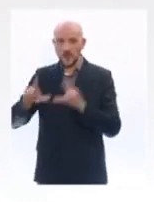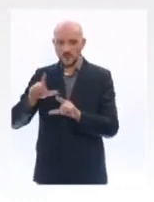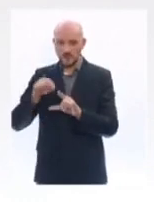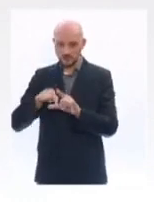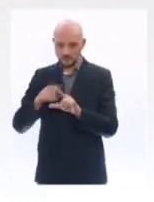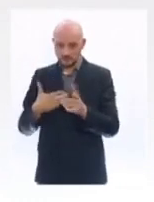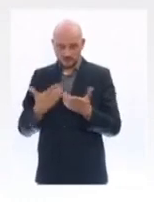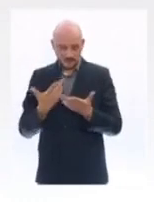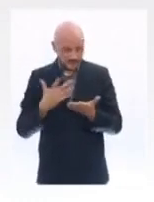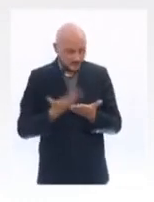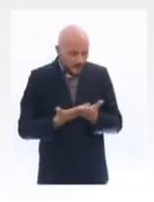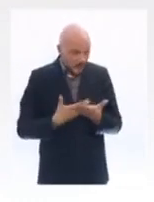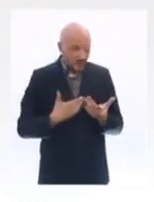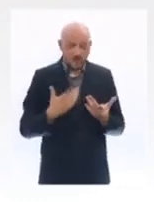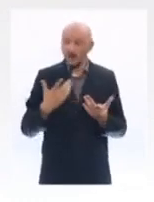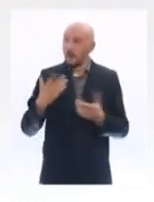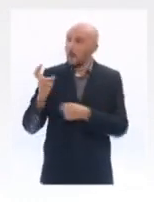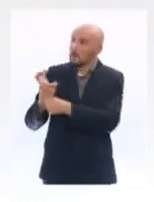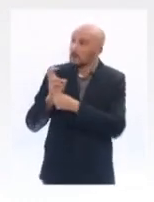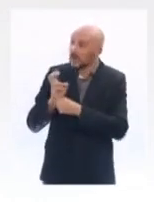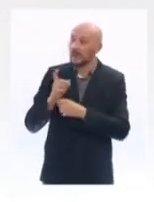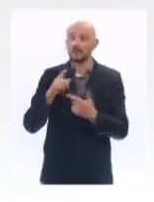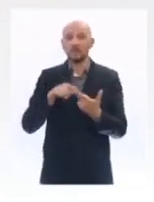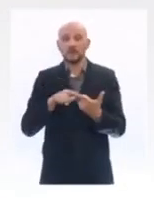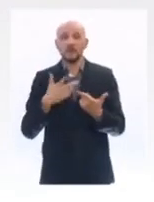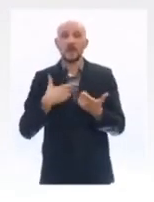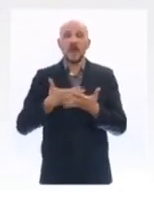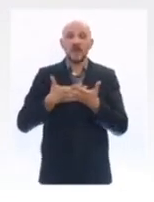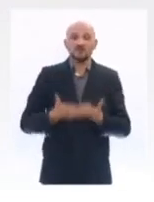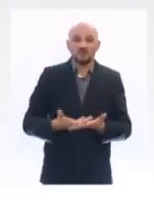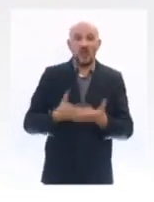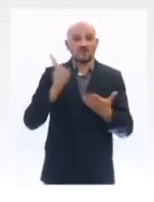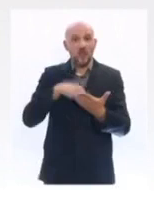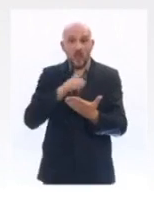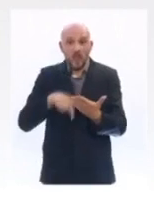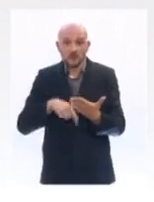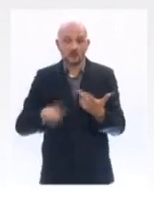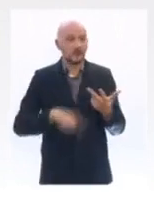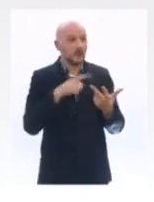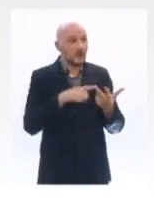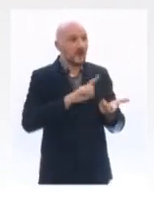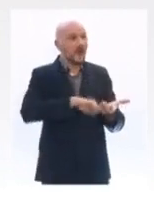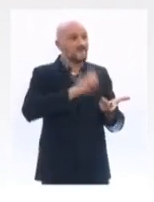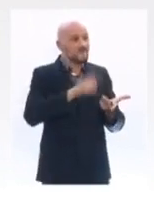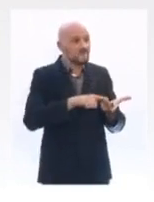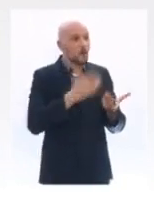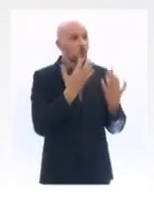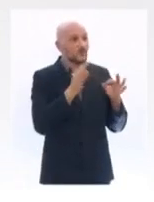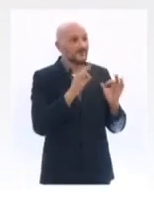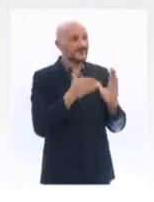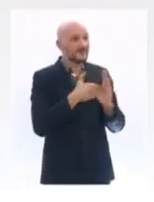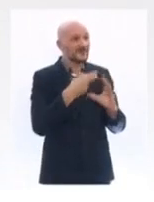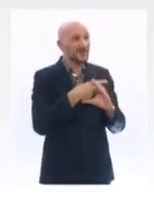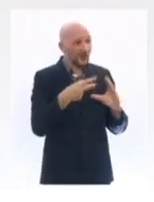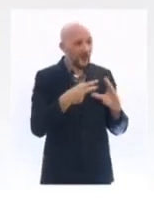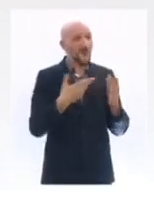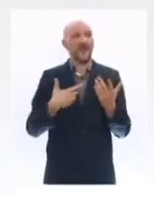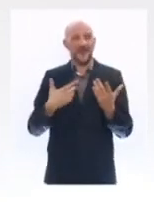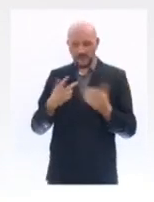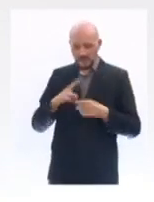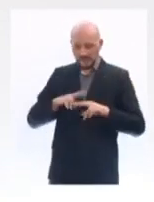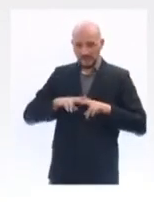dès le projet de loi de finances pour 2021 un crédit d'impôt incitant les bailleurs à annuler une partie de leur